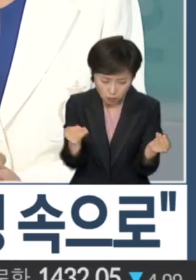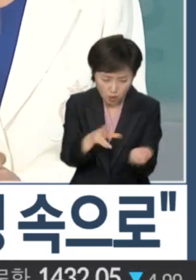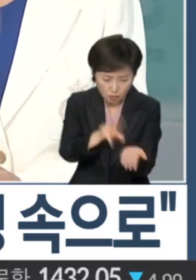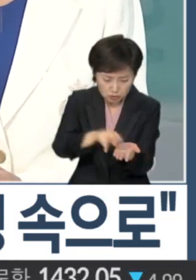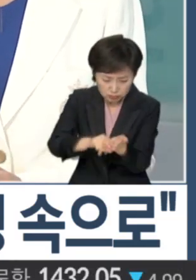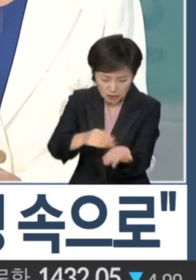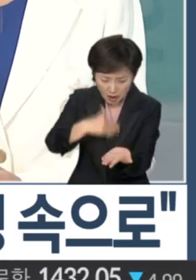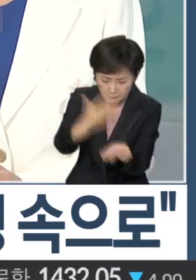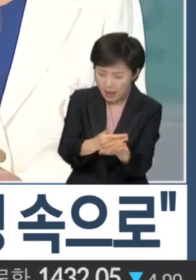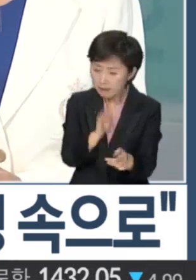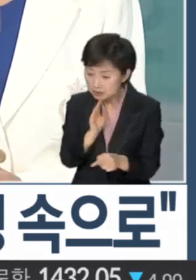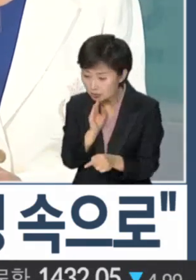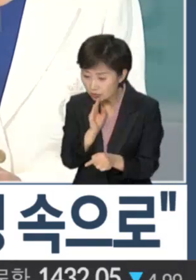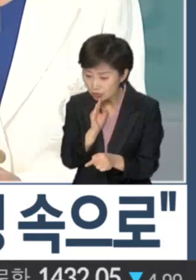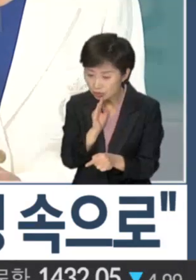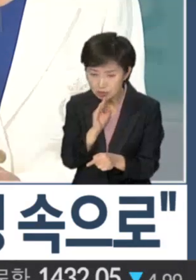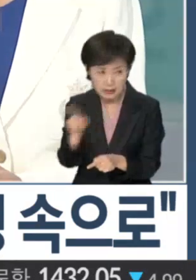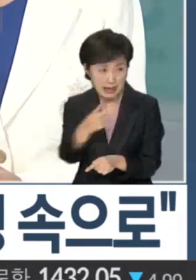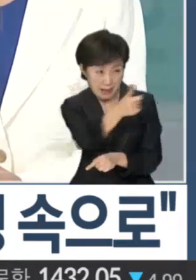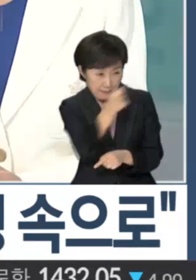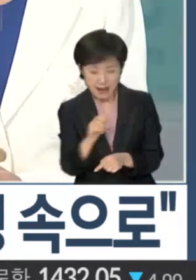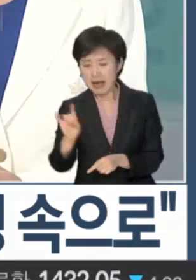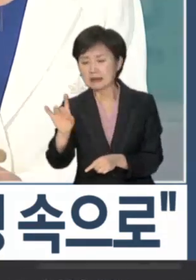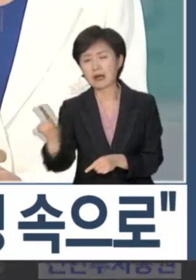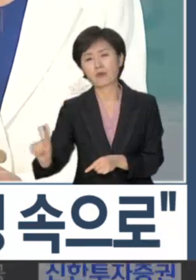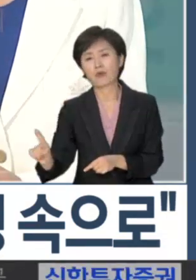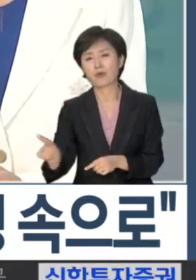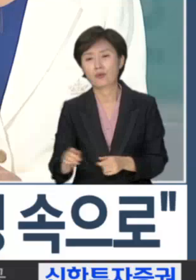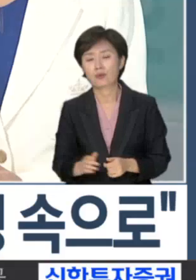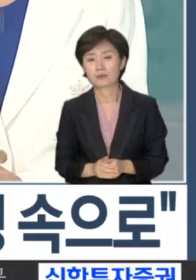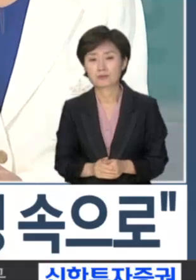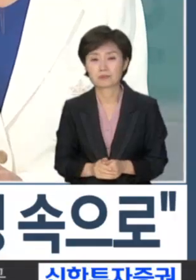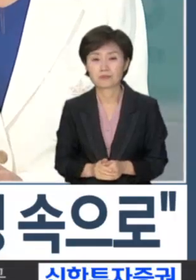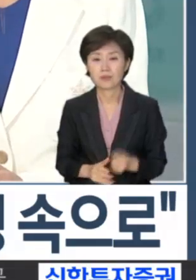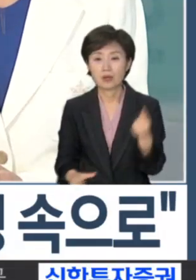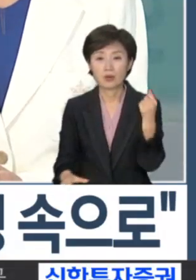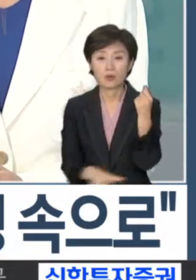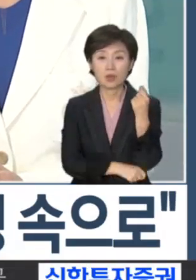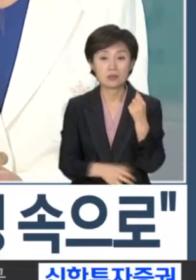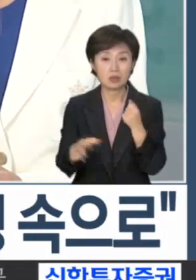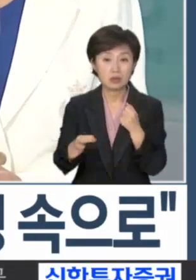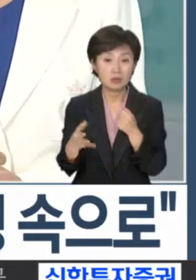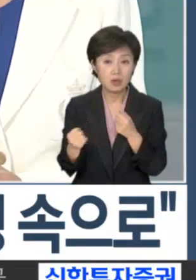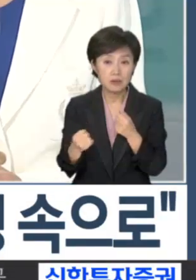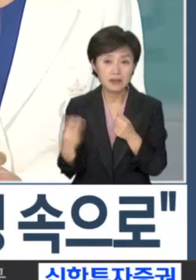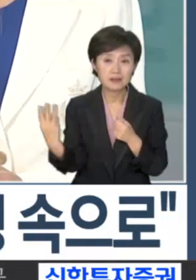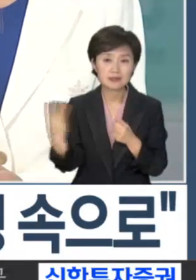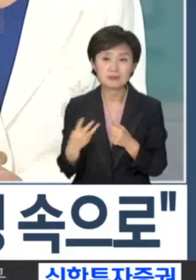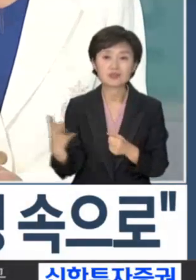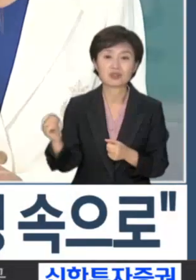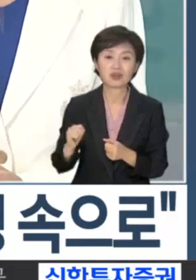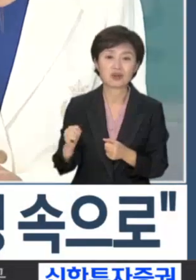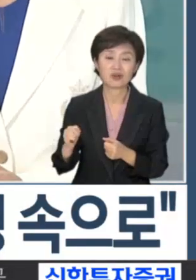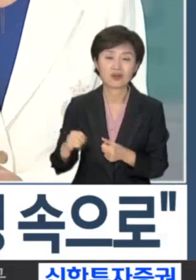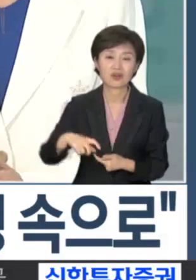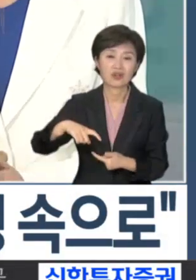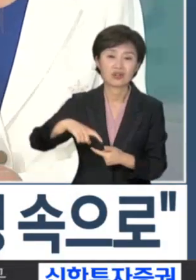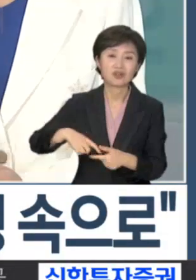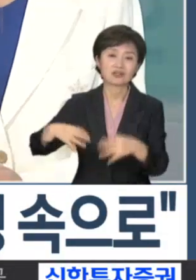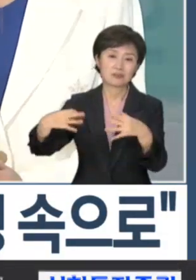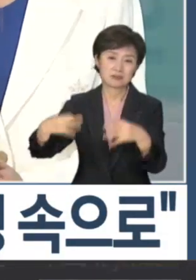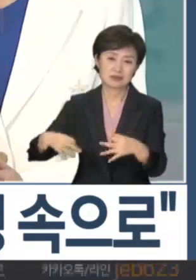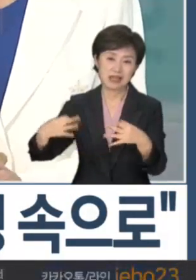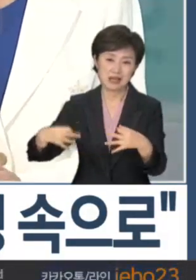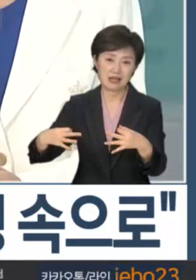많습니다. 역대 최대로 횡령액이 3천억이 넘었습니다. 경남은행에 대해서